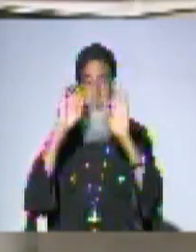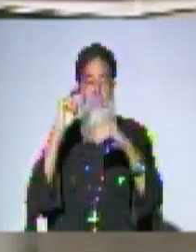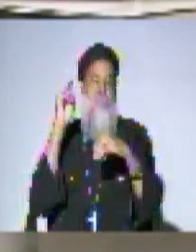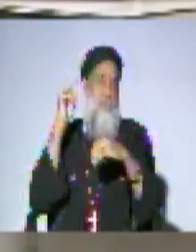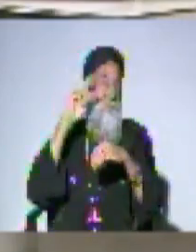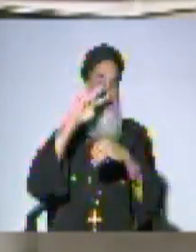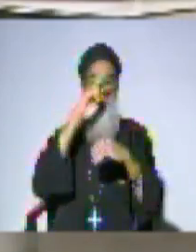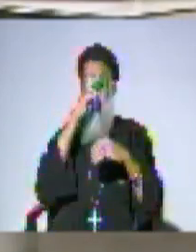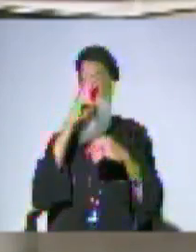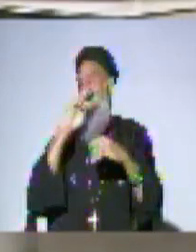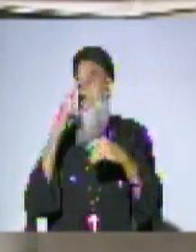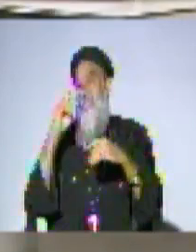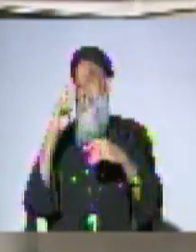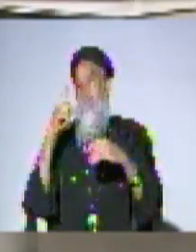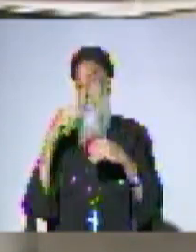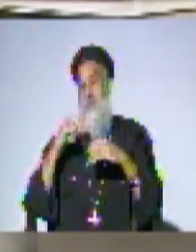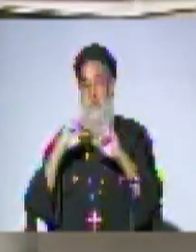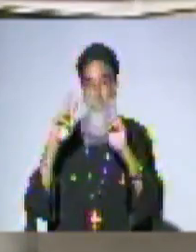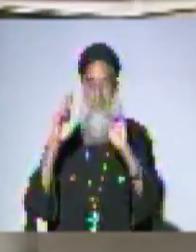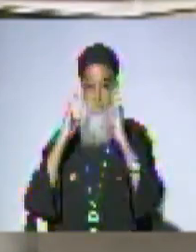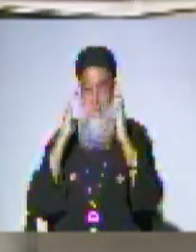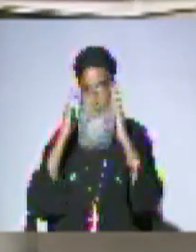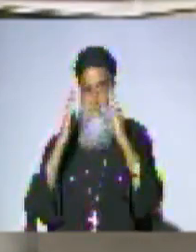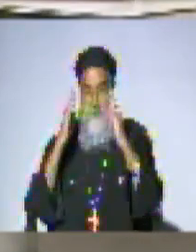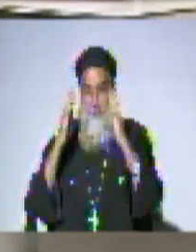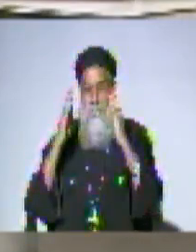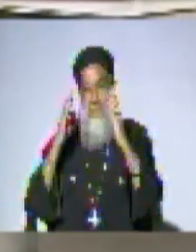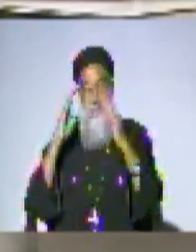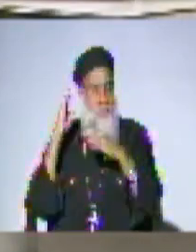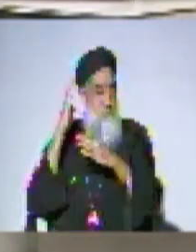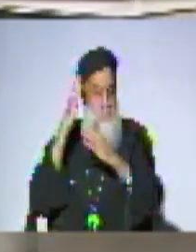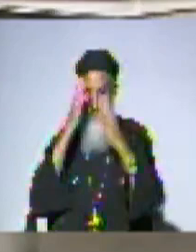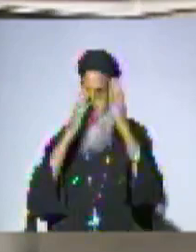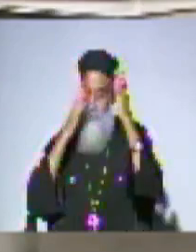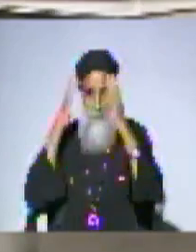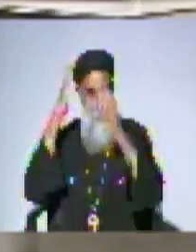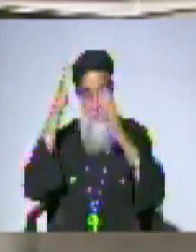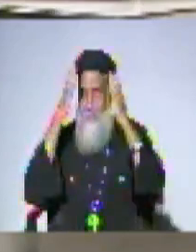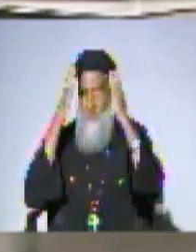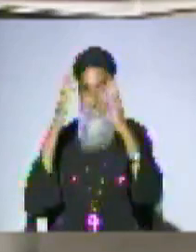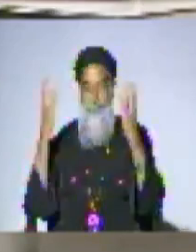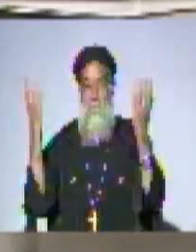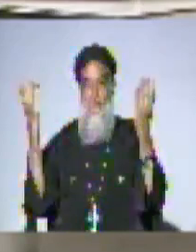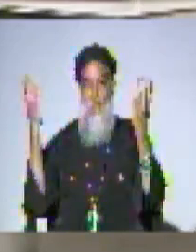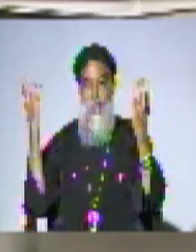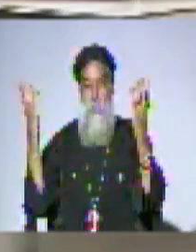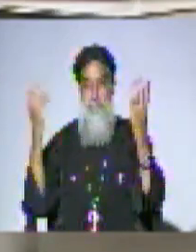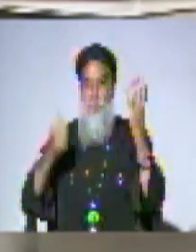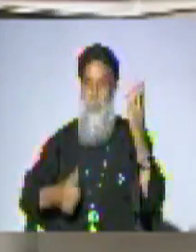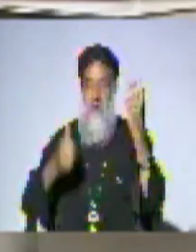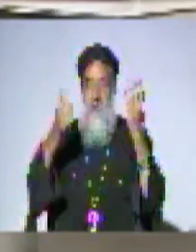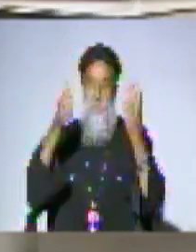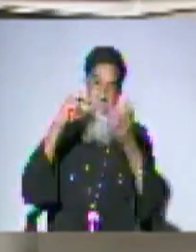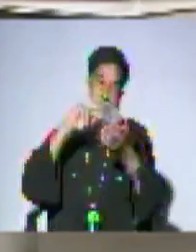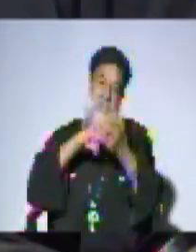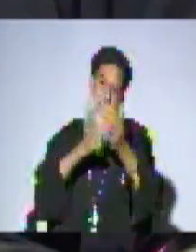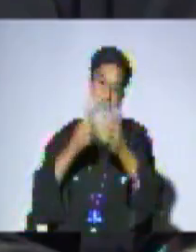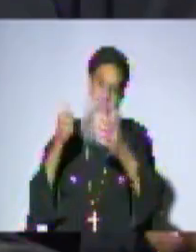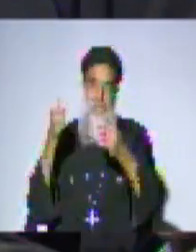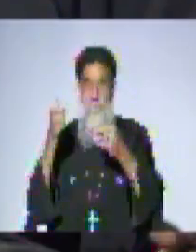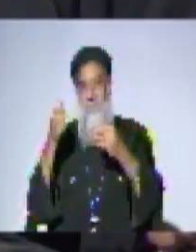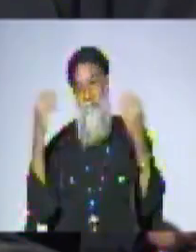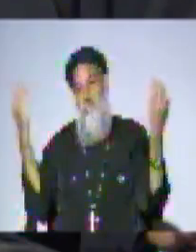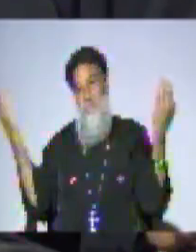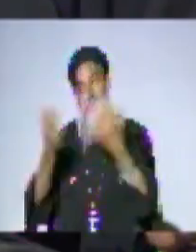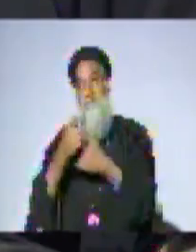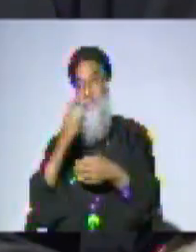وهنا عدم تركيزه بيخليه مش صالح للصلاة. عكس الحق هو